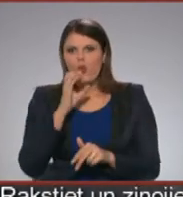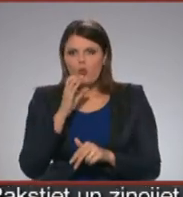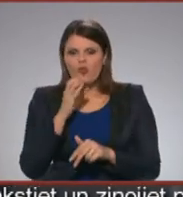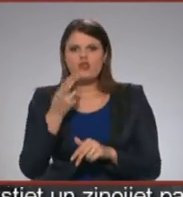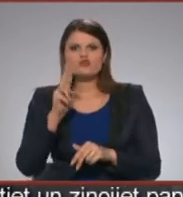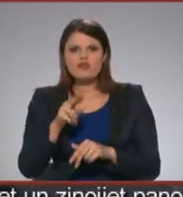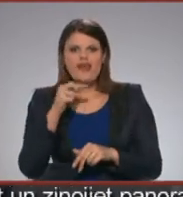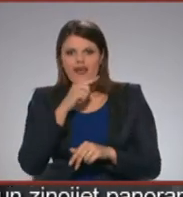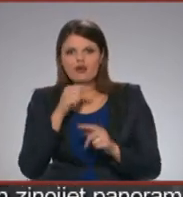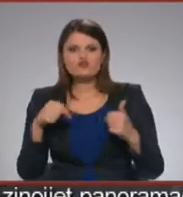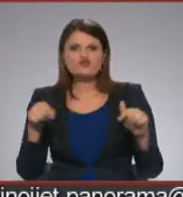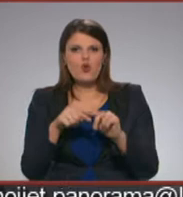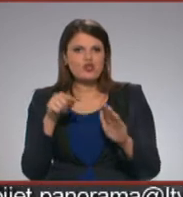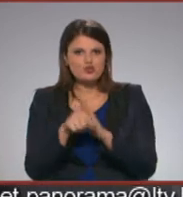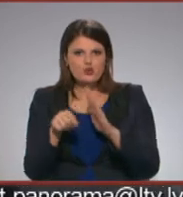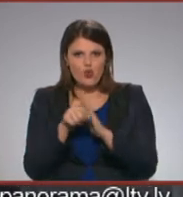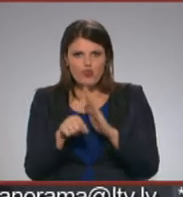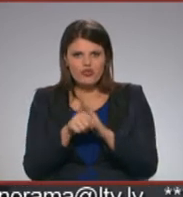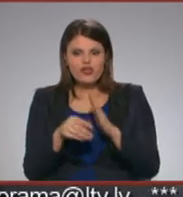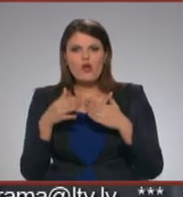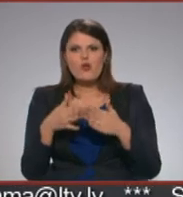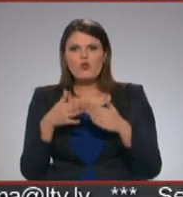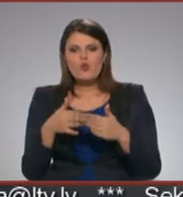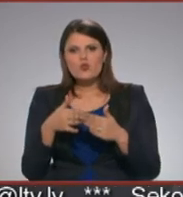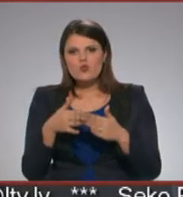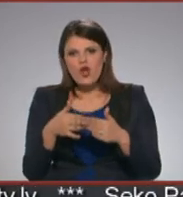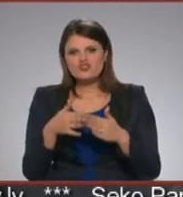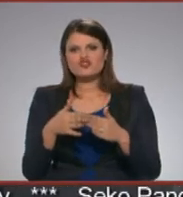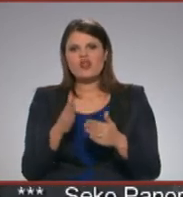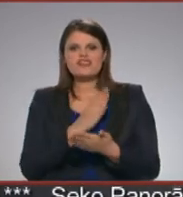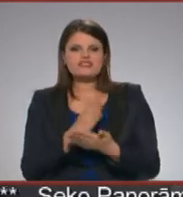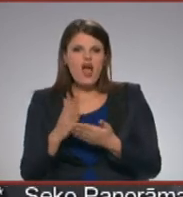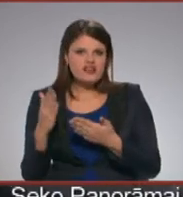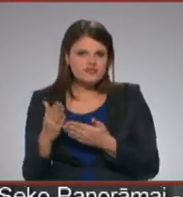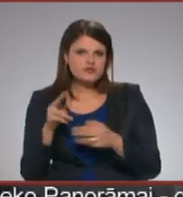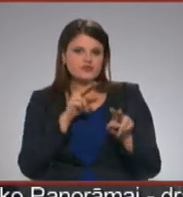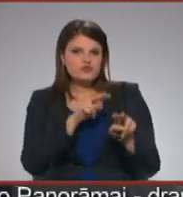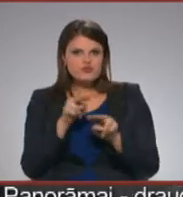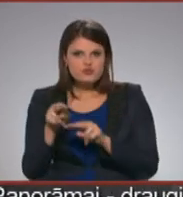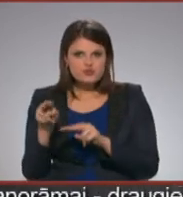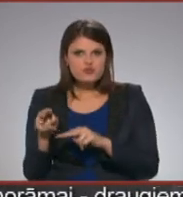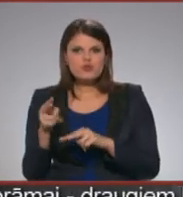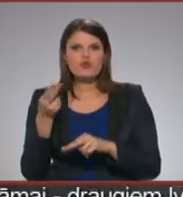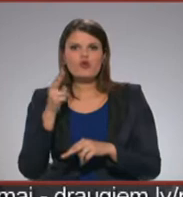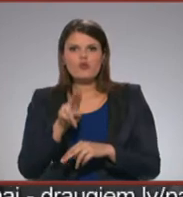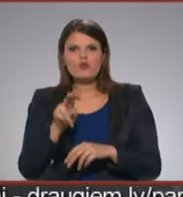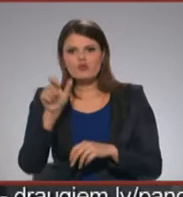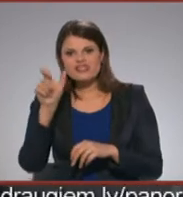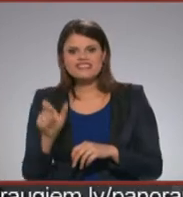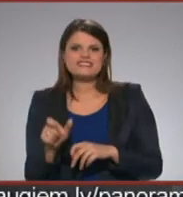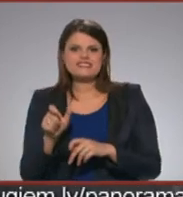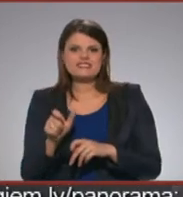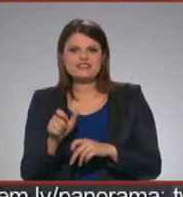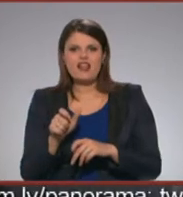ekskluzīvās ekonomiskās zonas kontroli, kuģošanas kārtības uzraudzīšana un cilvēku